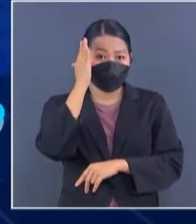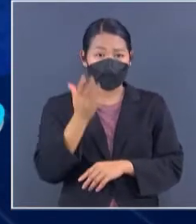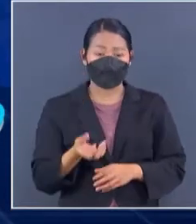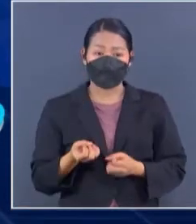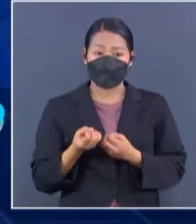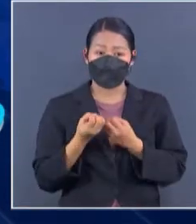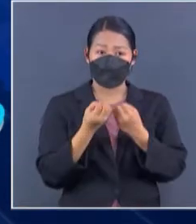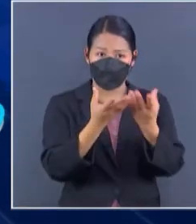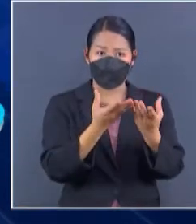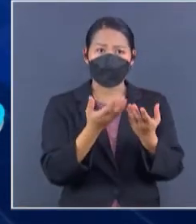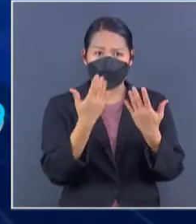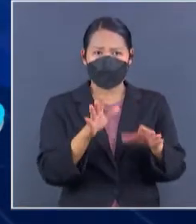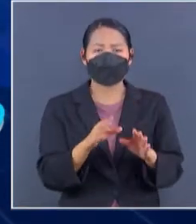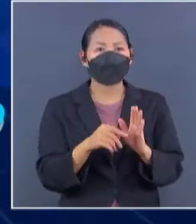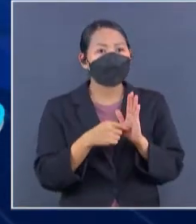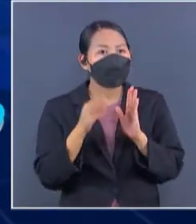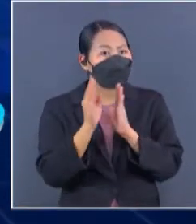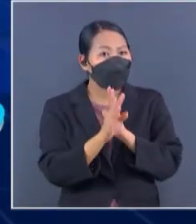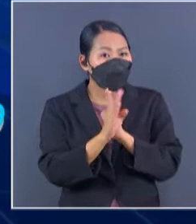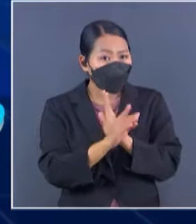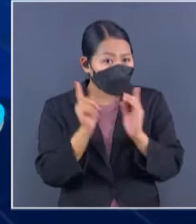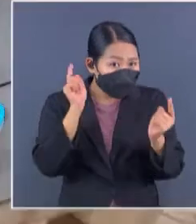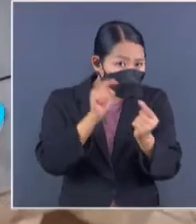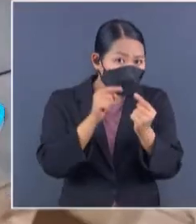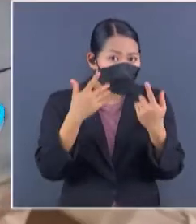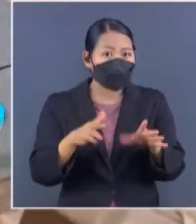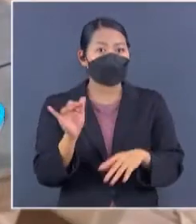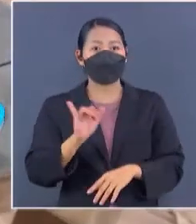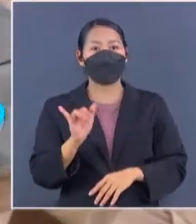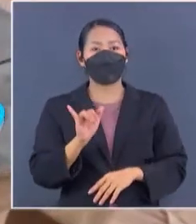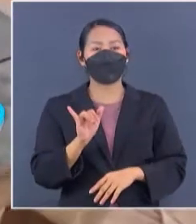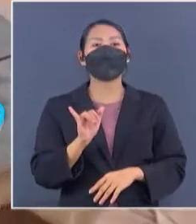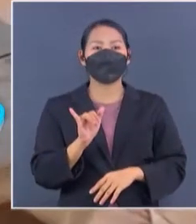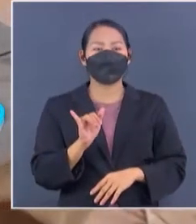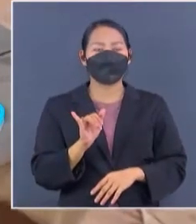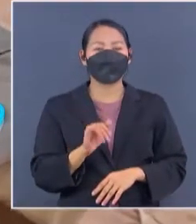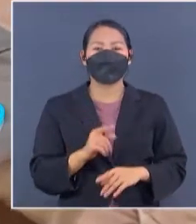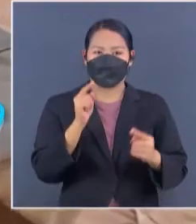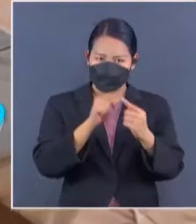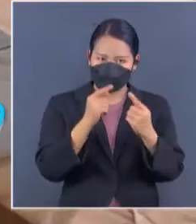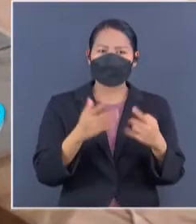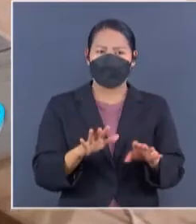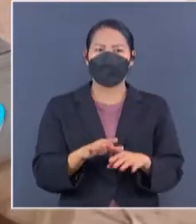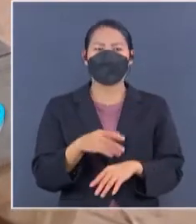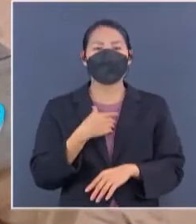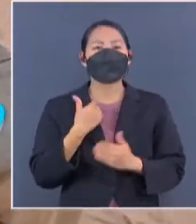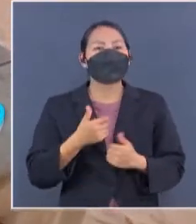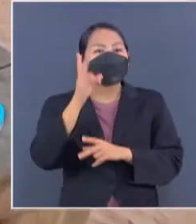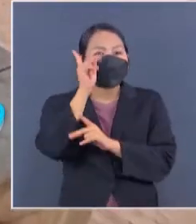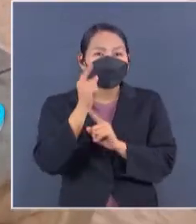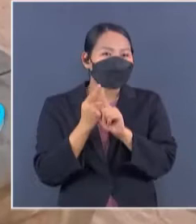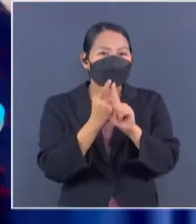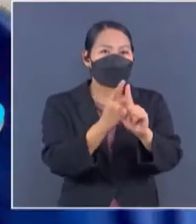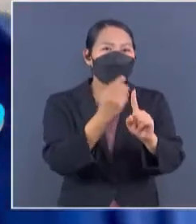อนปรากฏอยู่ในคลิปแบบนี้ว่าชายคนนั้นถึงบ้านเรียบร้อยแล้วทีมข่าวไม่หยุดครับตามไปที่บ้านของคุณแม่ชายคนนี้ครับที่บุรีรัม